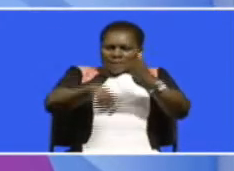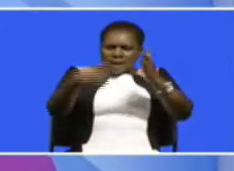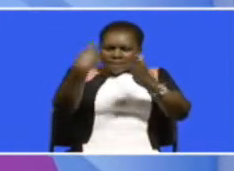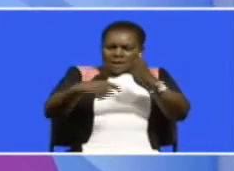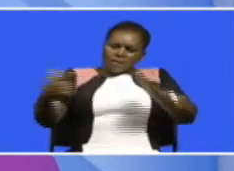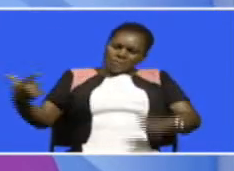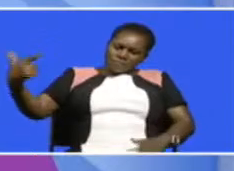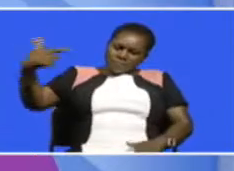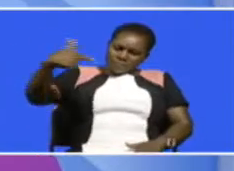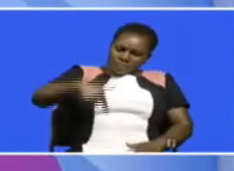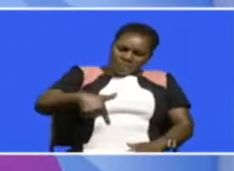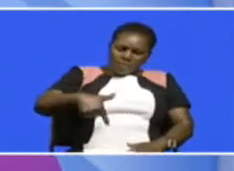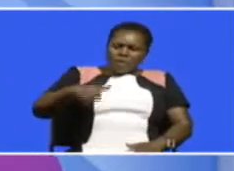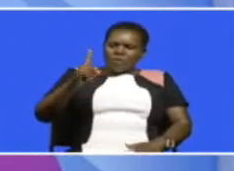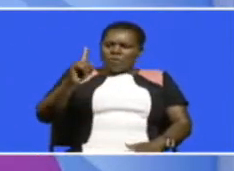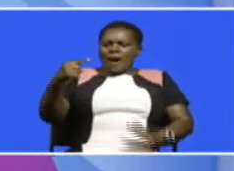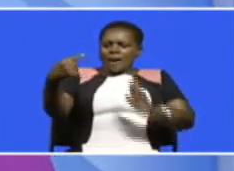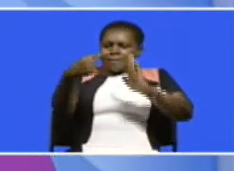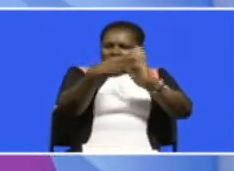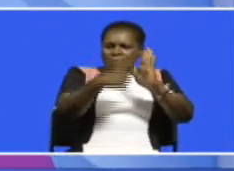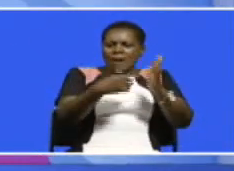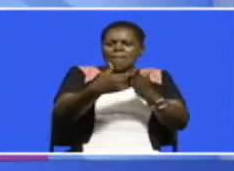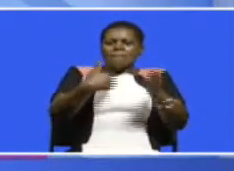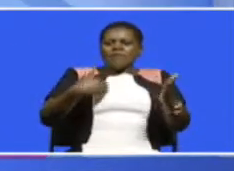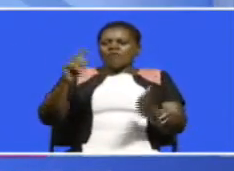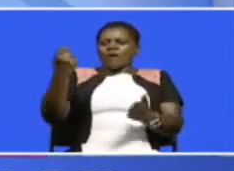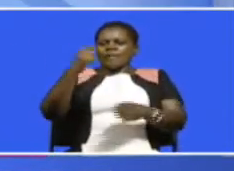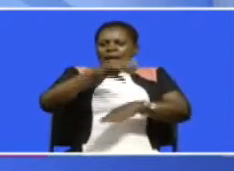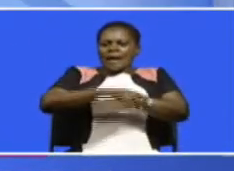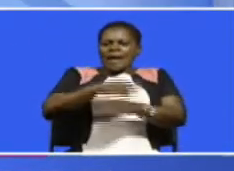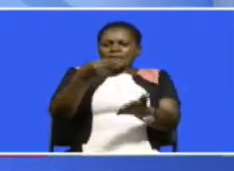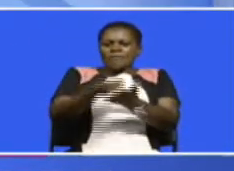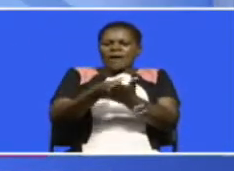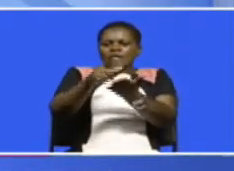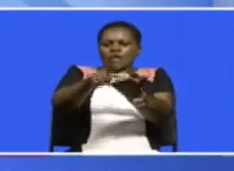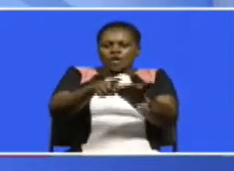petroli kama mojawapo ya masharti kabla ya Kenya kupokea mkopo wa shilingi bilioni